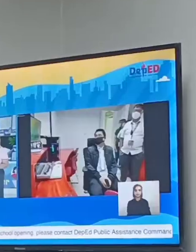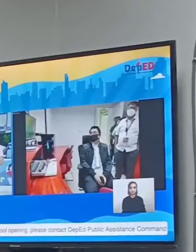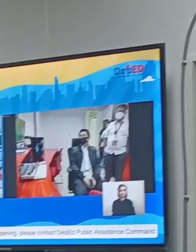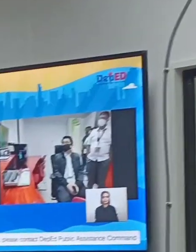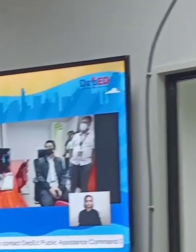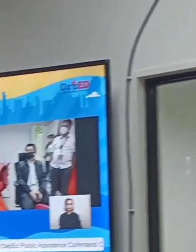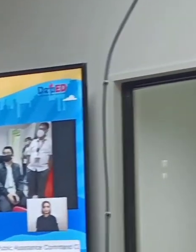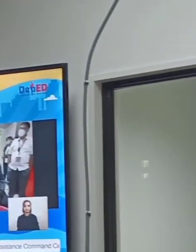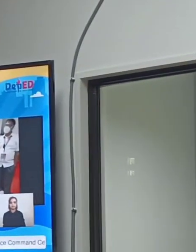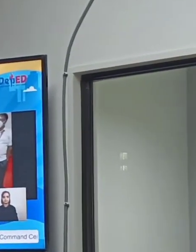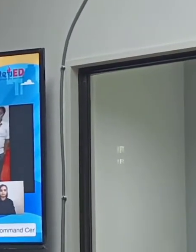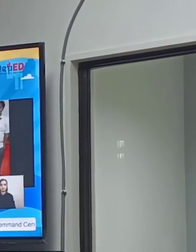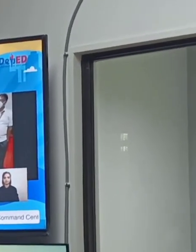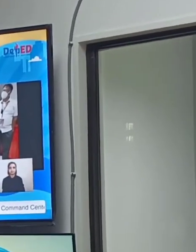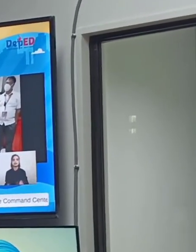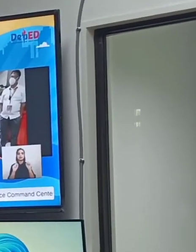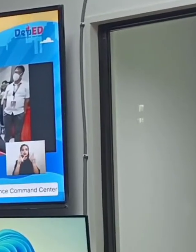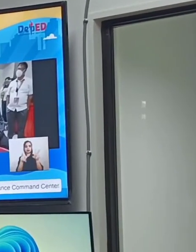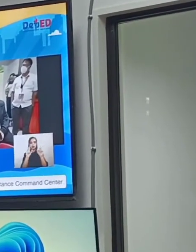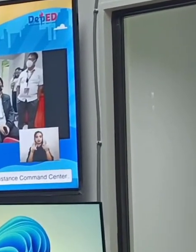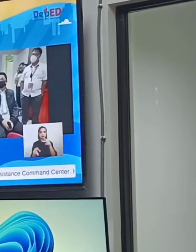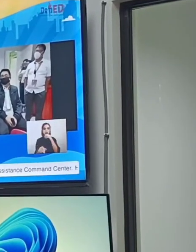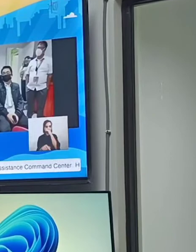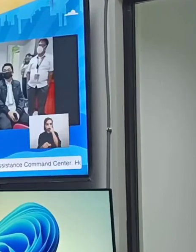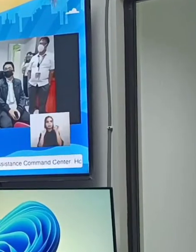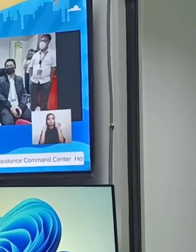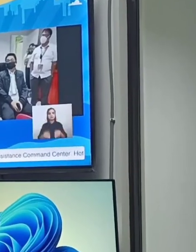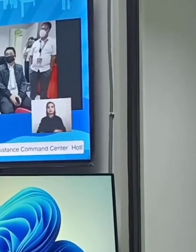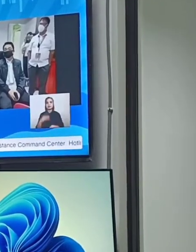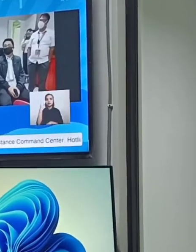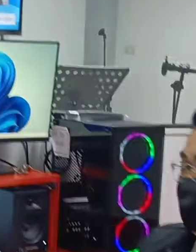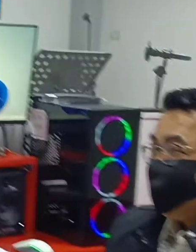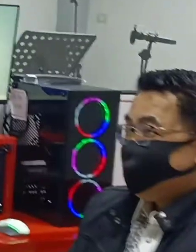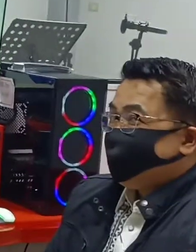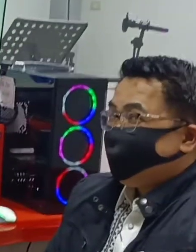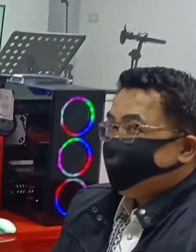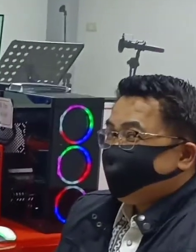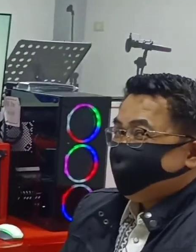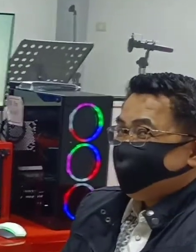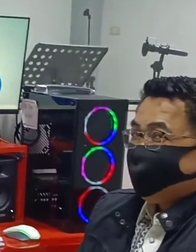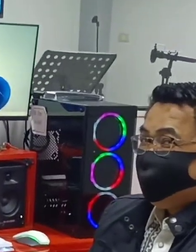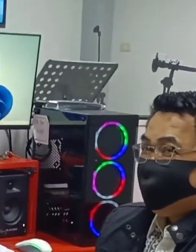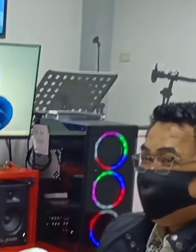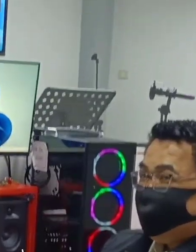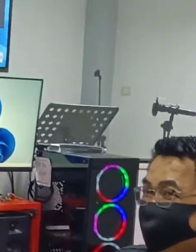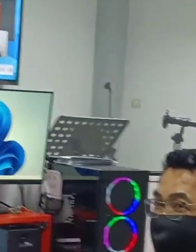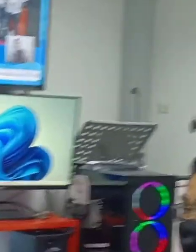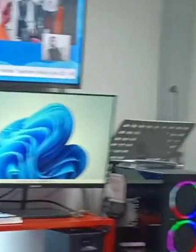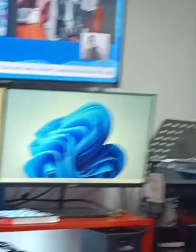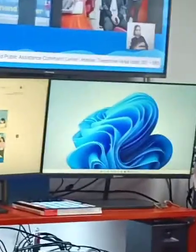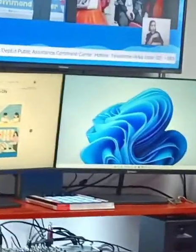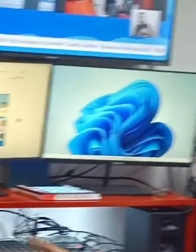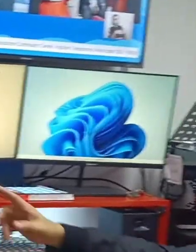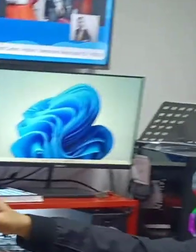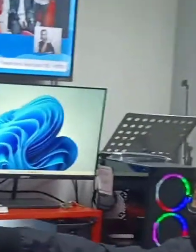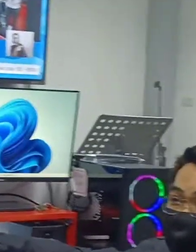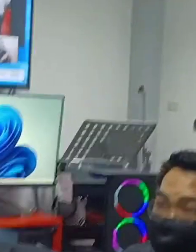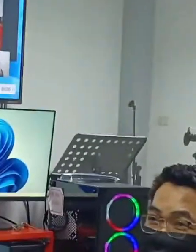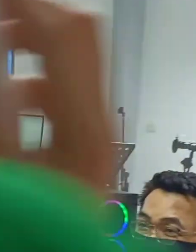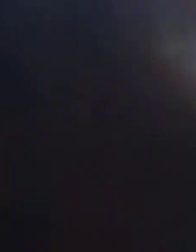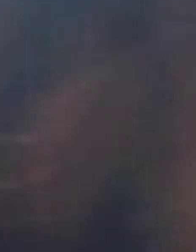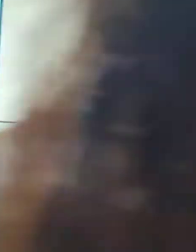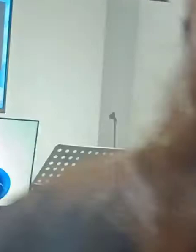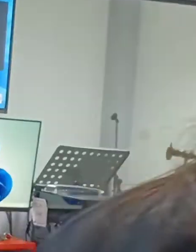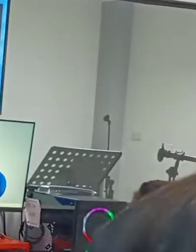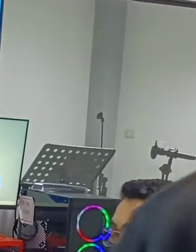partners and experts upang tulungan ang mga mag-aaral sa kasanayan sa pagbasa. Ayan. So, kitang-kita po natin ngayon ang ipinapakita